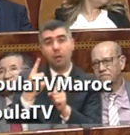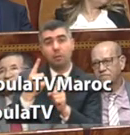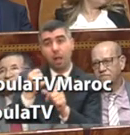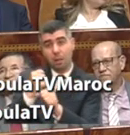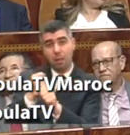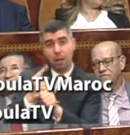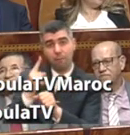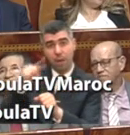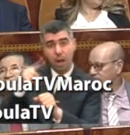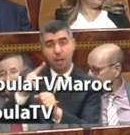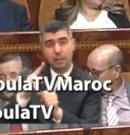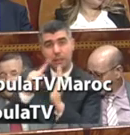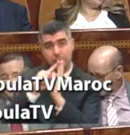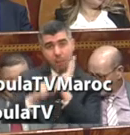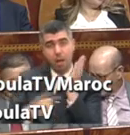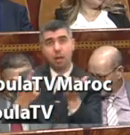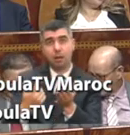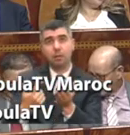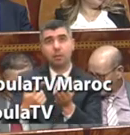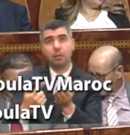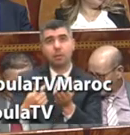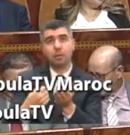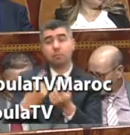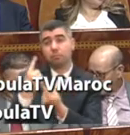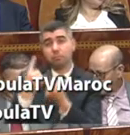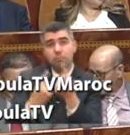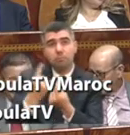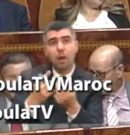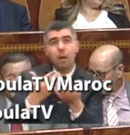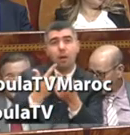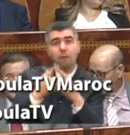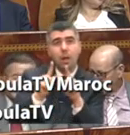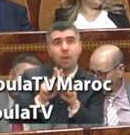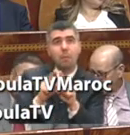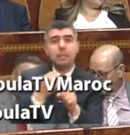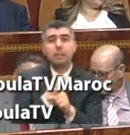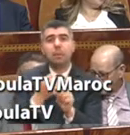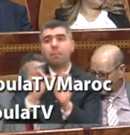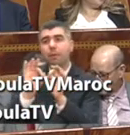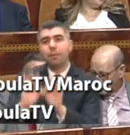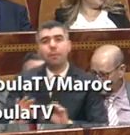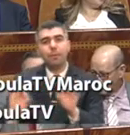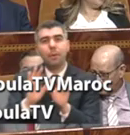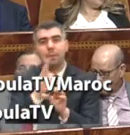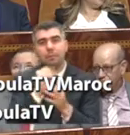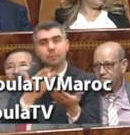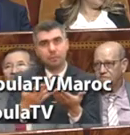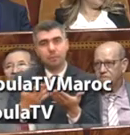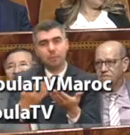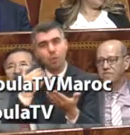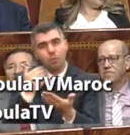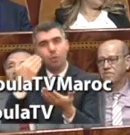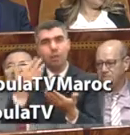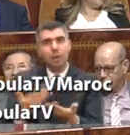لأن فيه خمسة وفيه ستة والعدد كاين في البلايص بزاف، كاين البلايص ما فيهمش حتى شي طبيب كاع، وهذا الشيء راه زعما راه حشومة كاع.